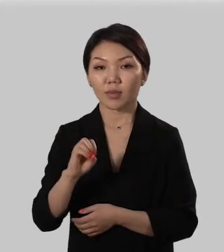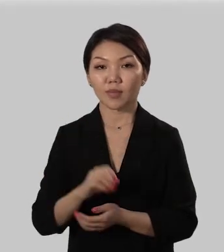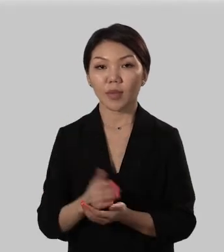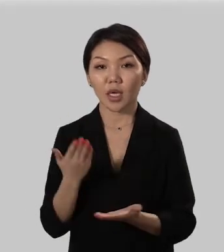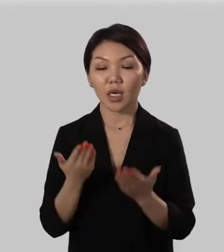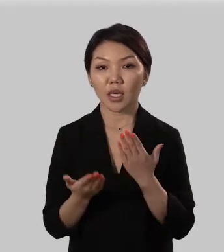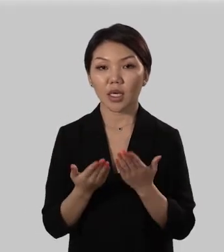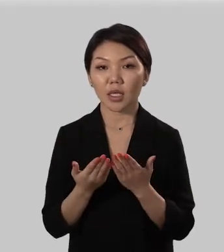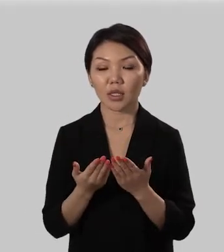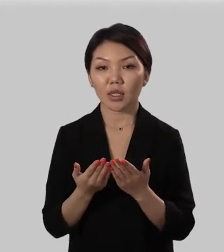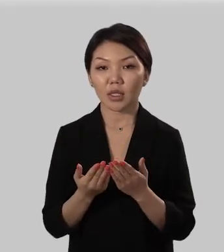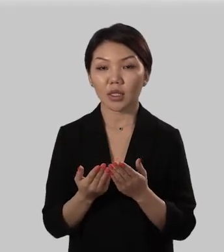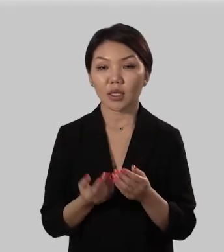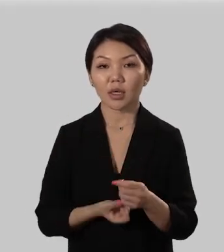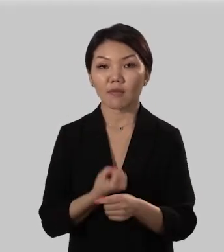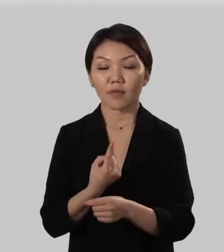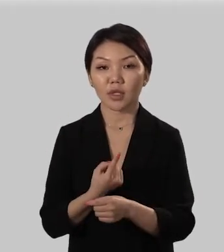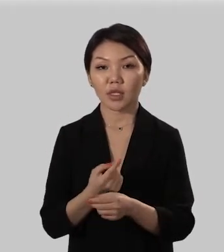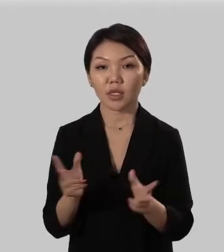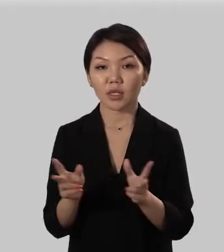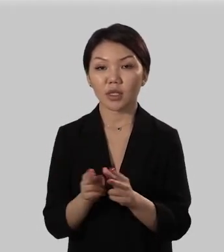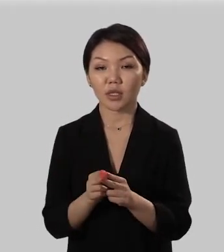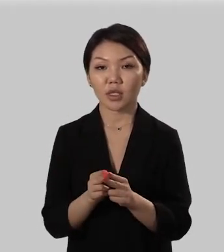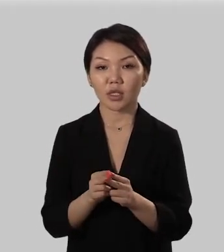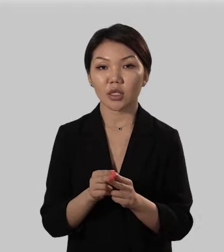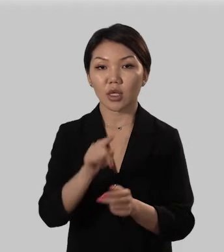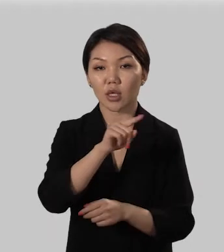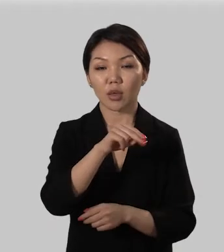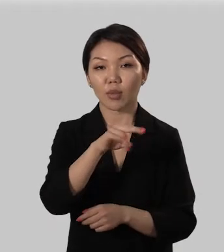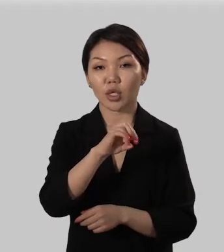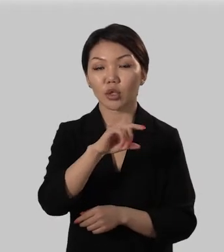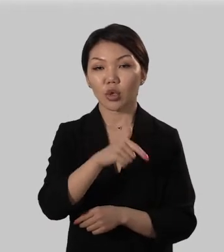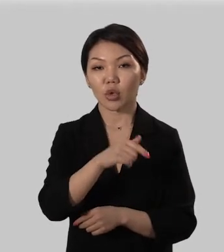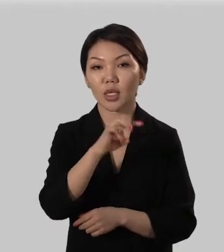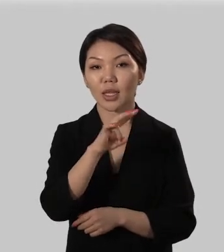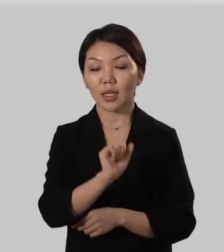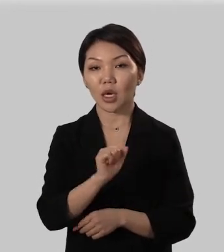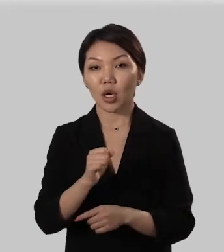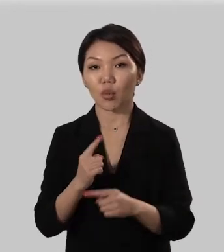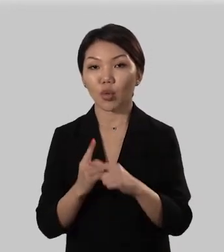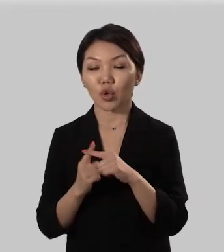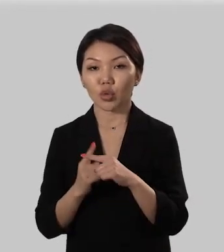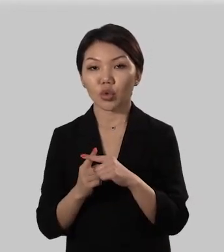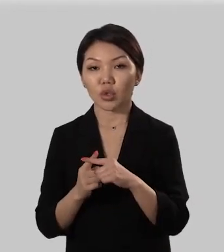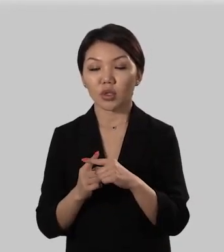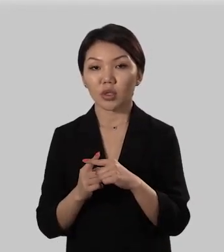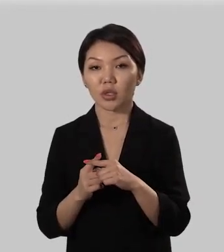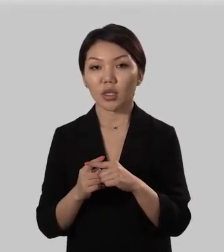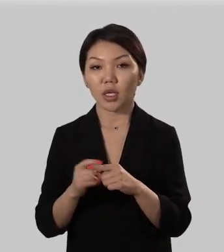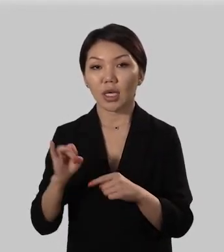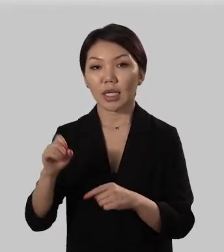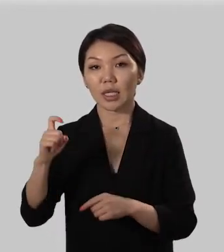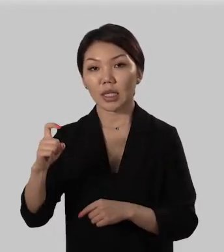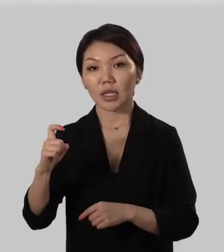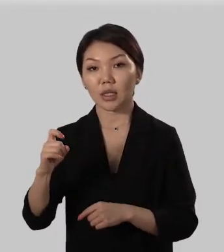если образованный из сочетания предлог на плюс собирательные числительные на их